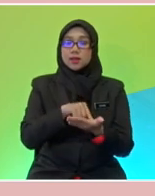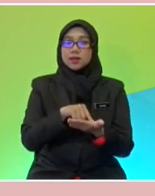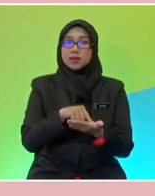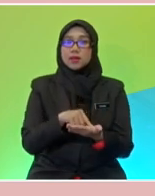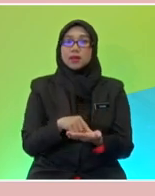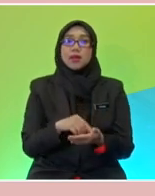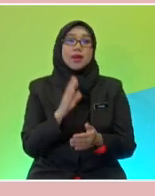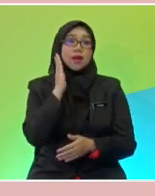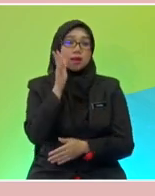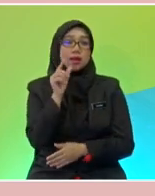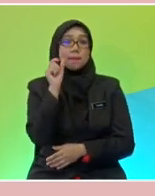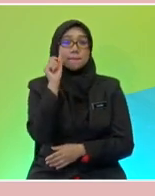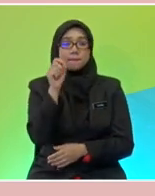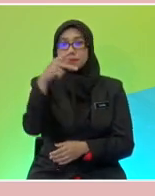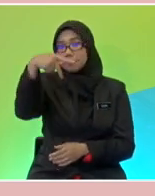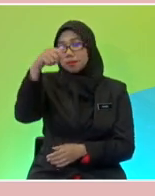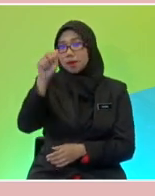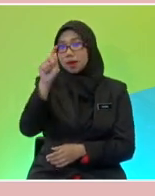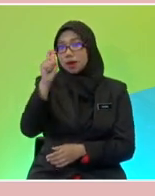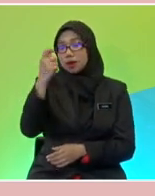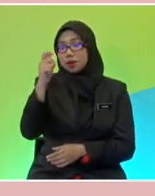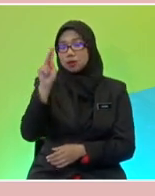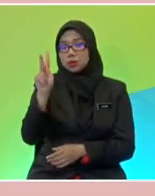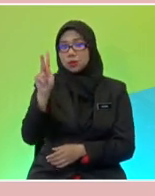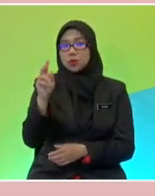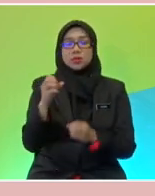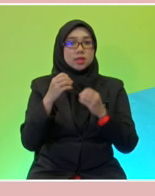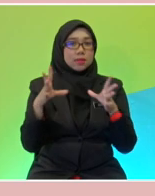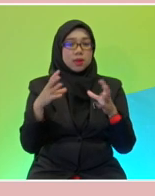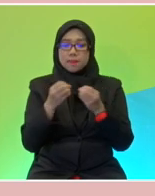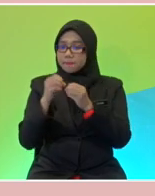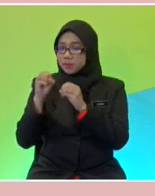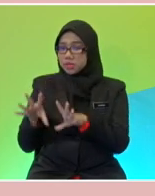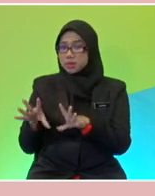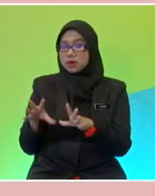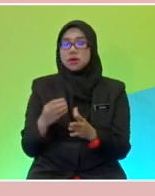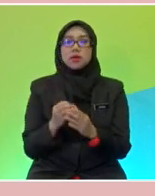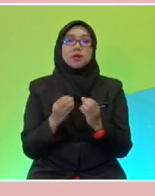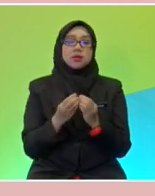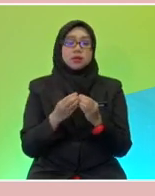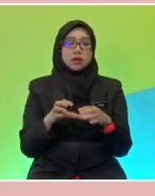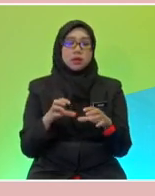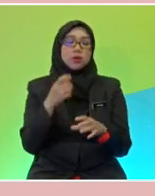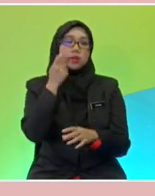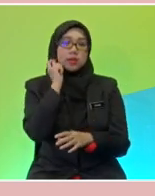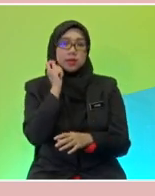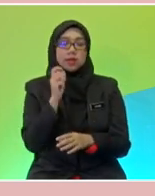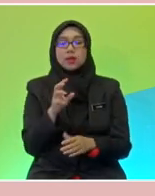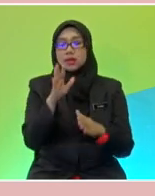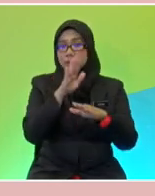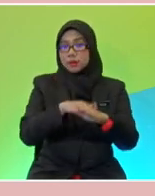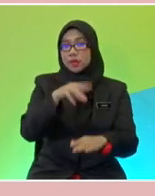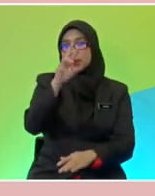mematuhi tersebut pecah Jadi itu kita tekan telur itu menetas